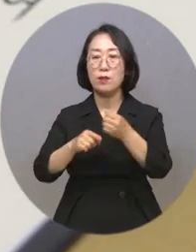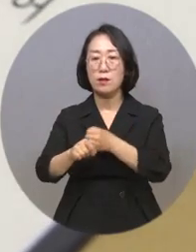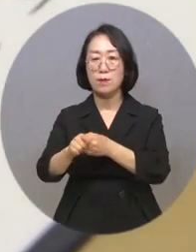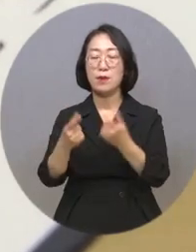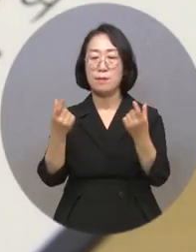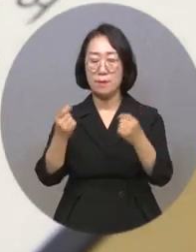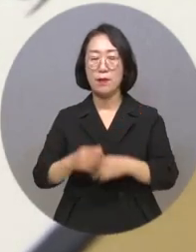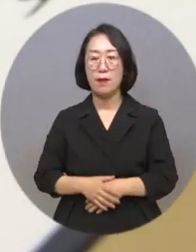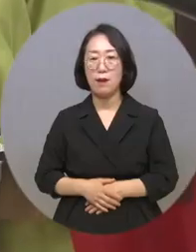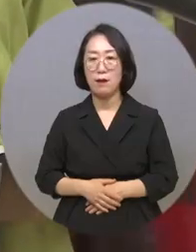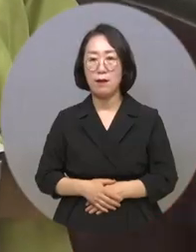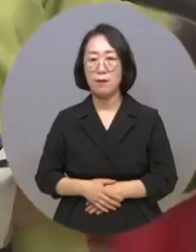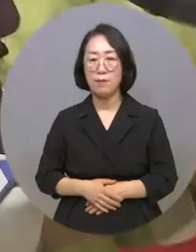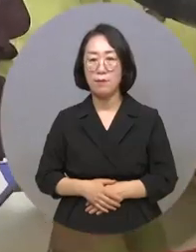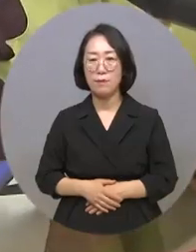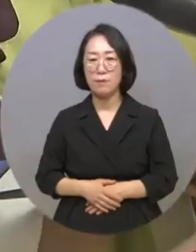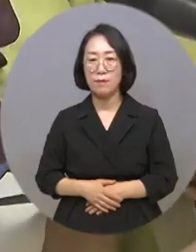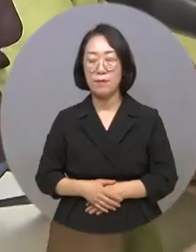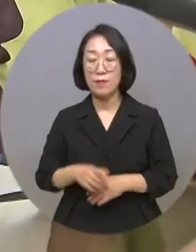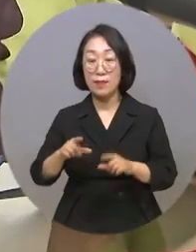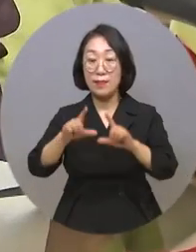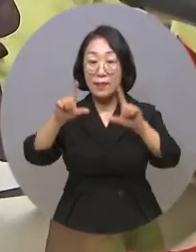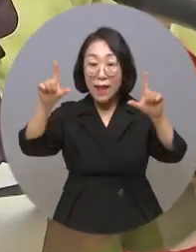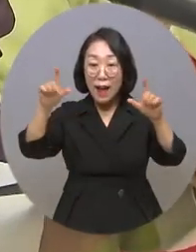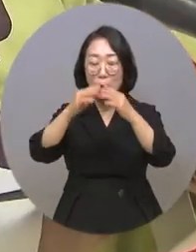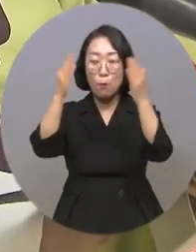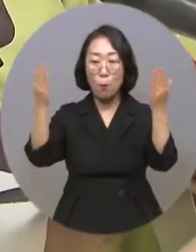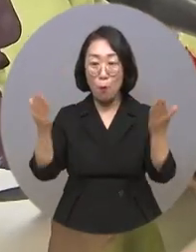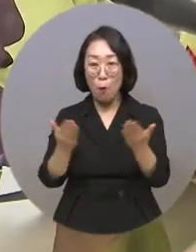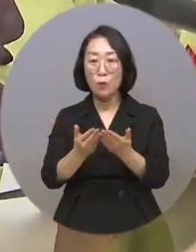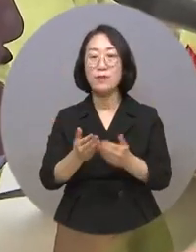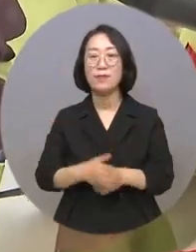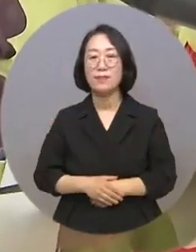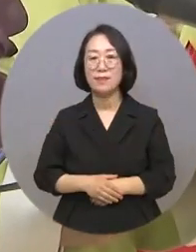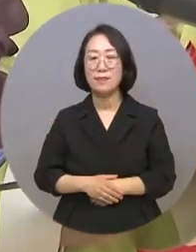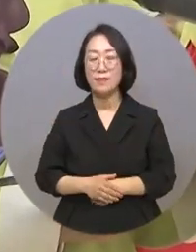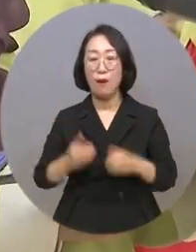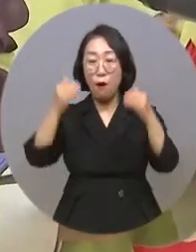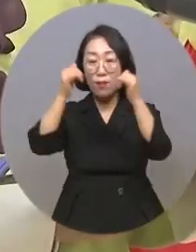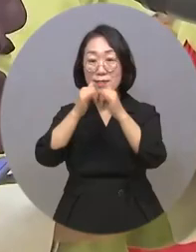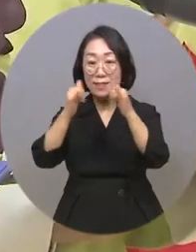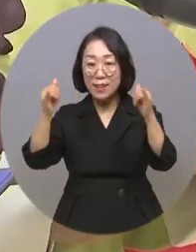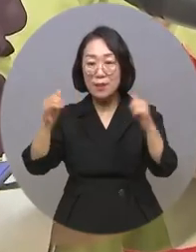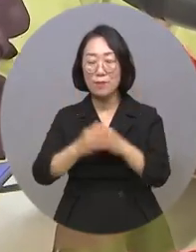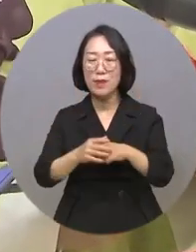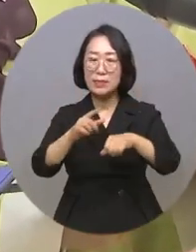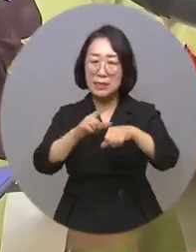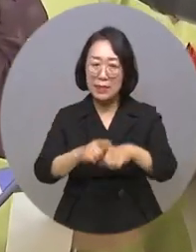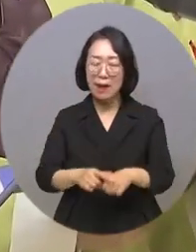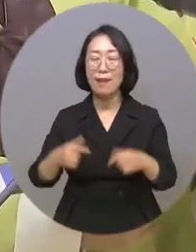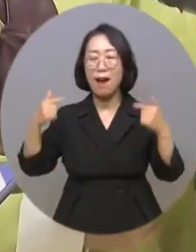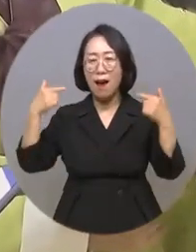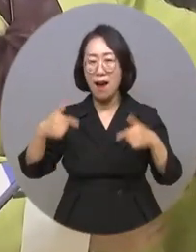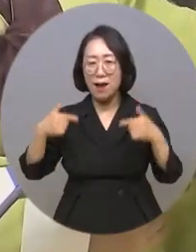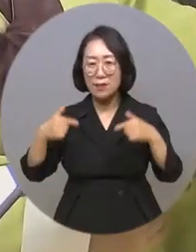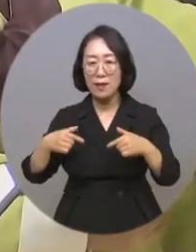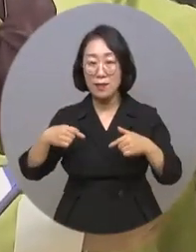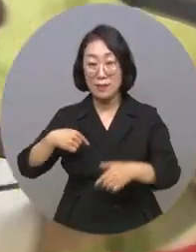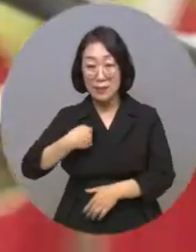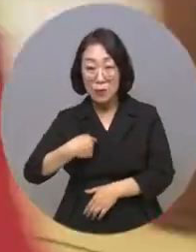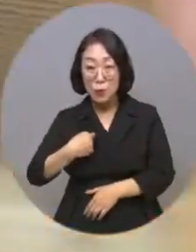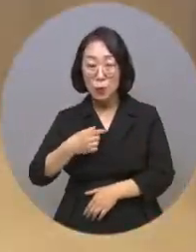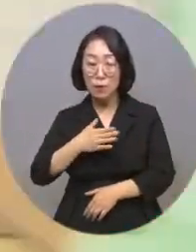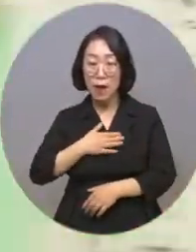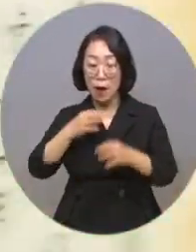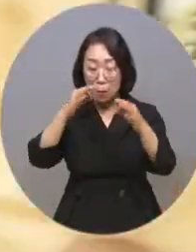지닙니다. 성년의 날을 맞은 모든 성년자들이 모든 시간, 모든 순간에 스스로가